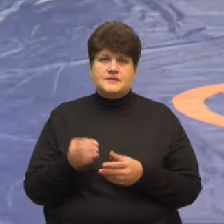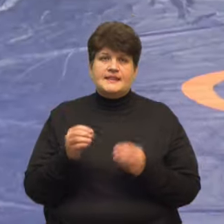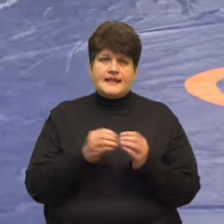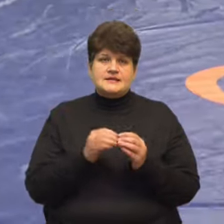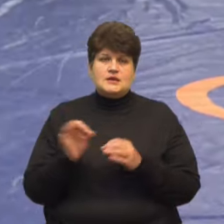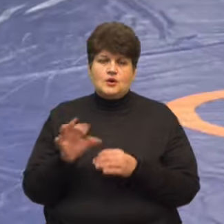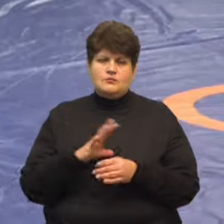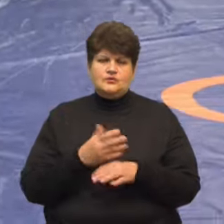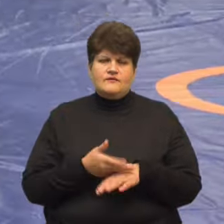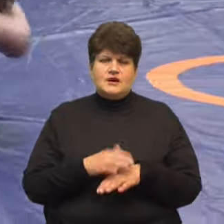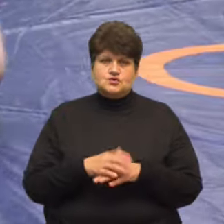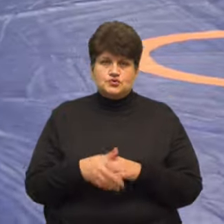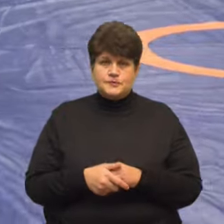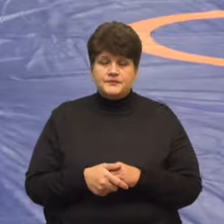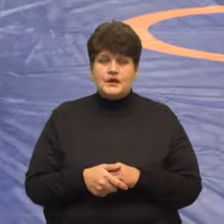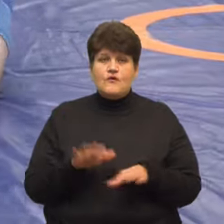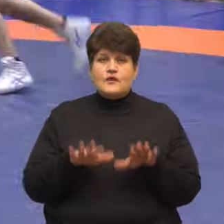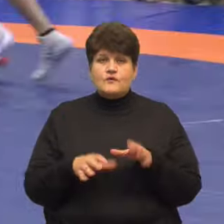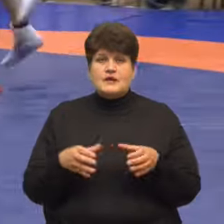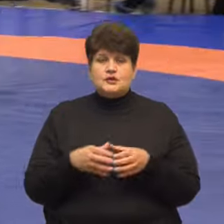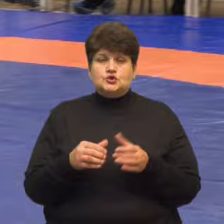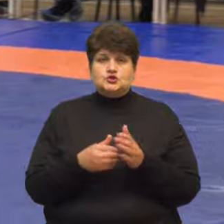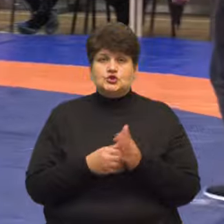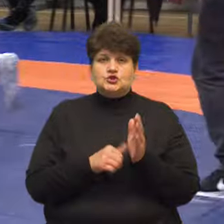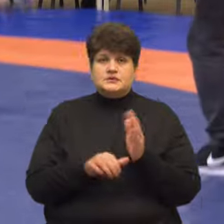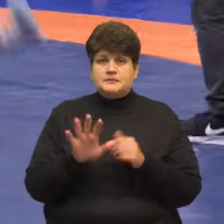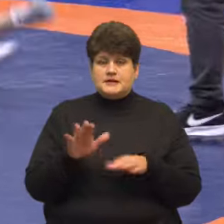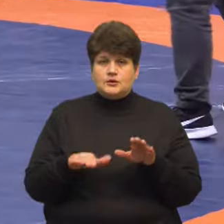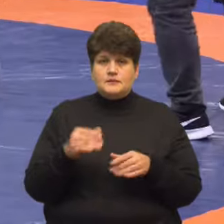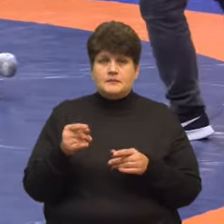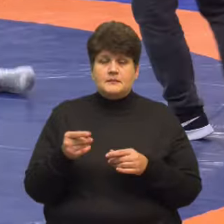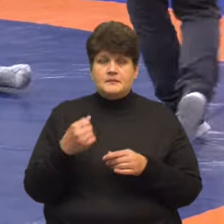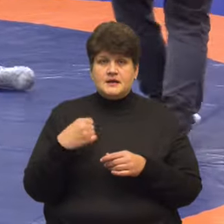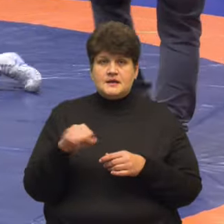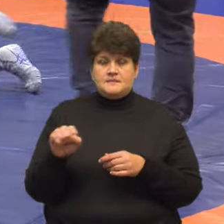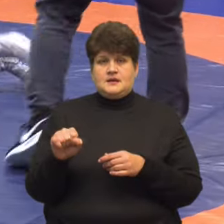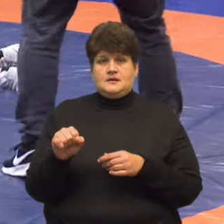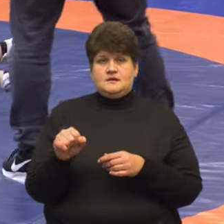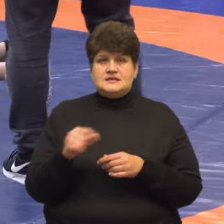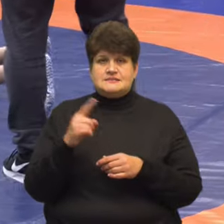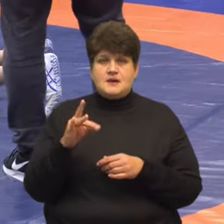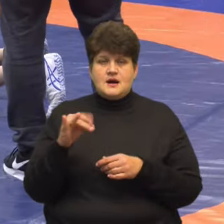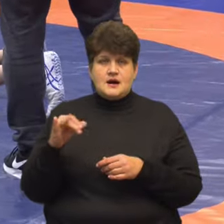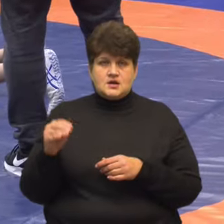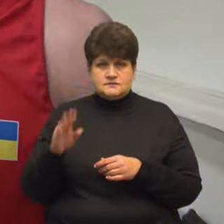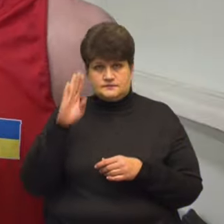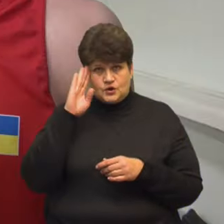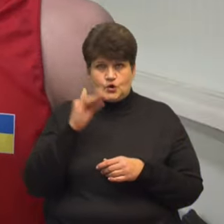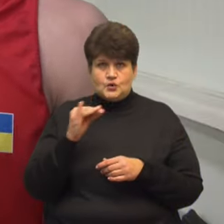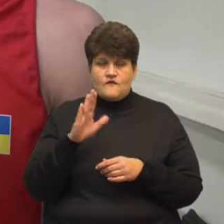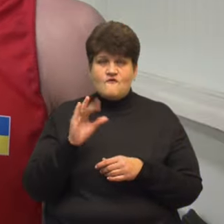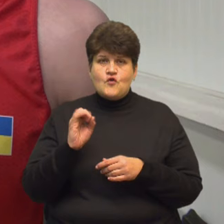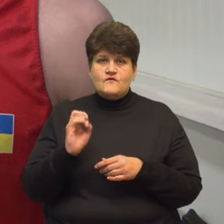тяжко У ваговій категорії до 65 кг переміг Тернопільського борця спортсмен зі Збаража Юрій вовк